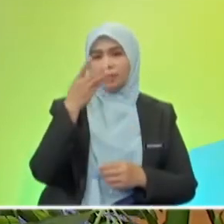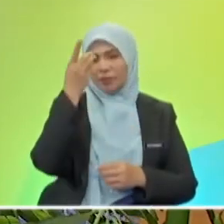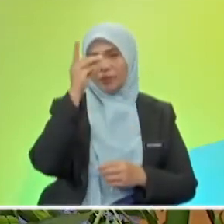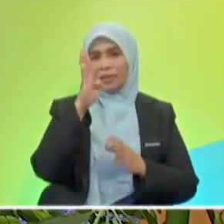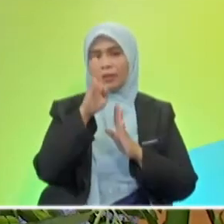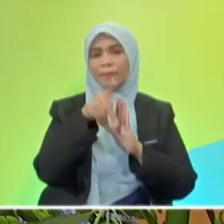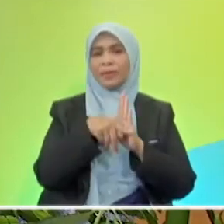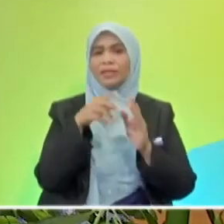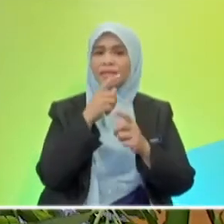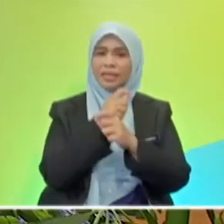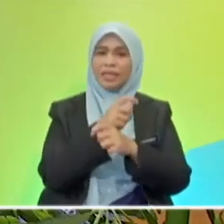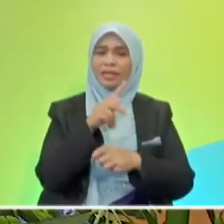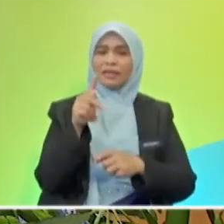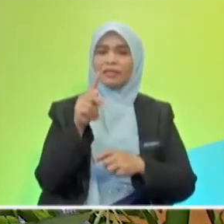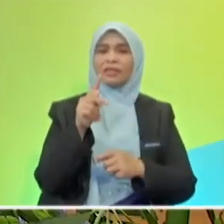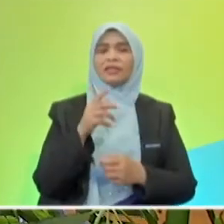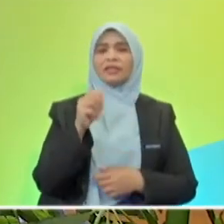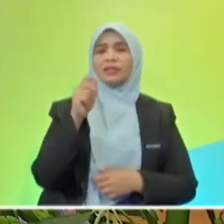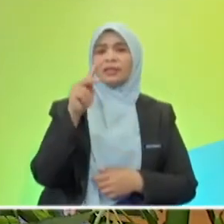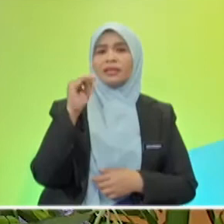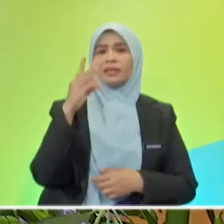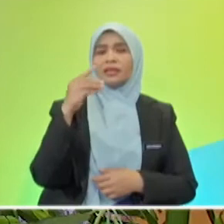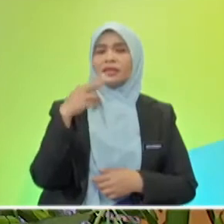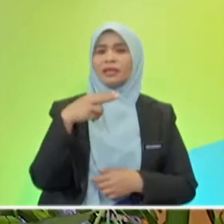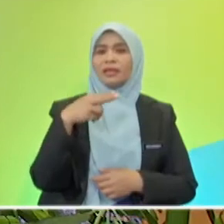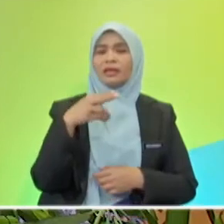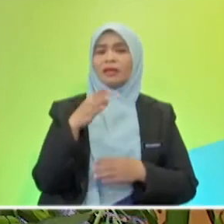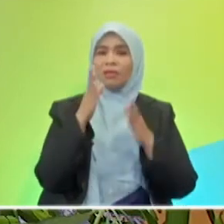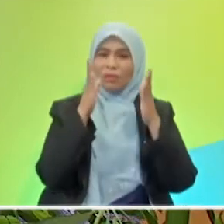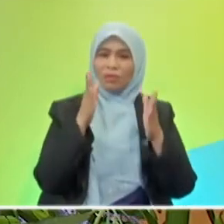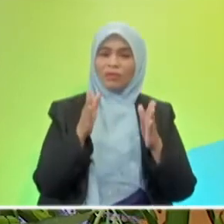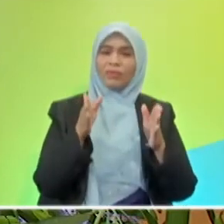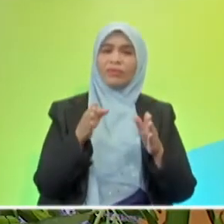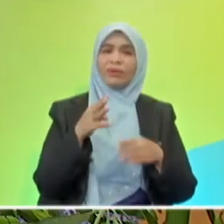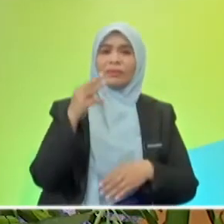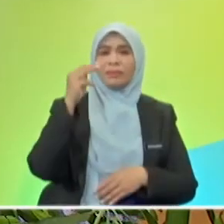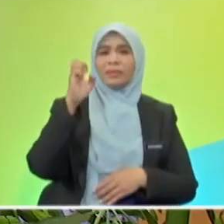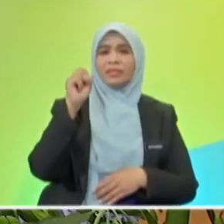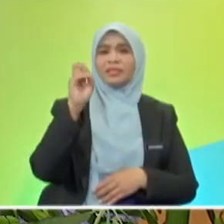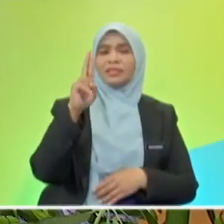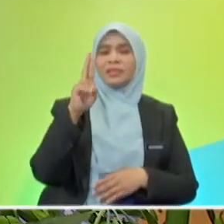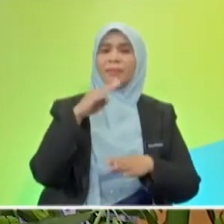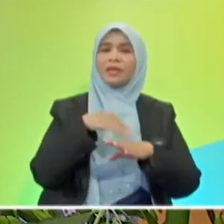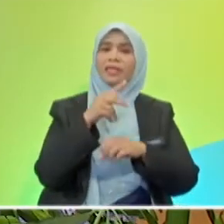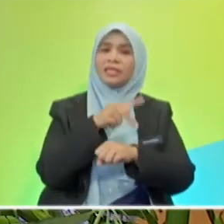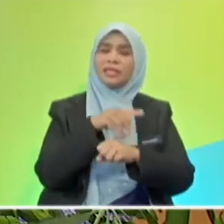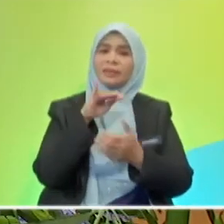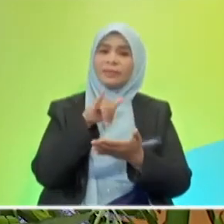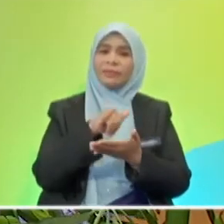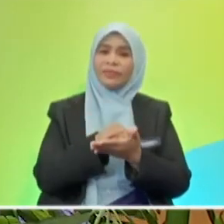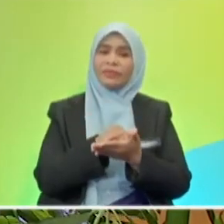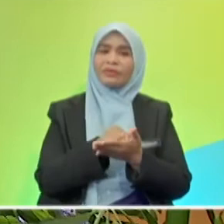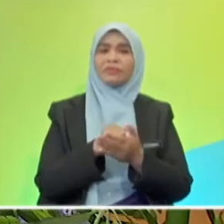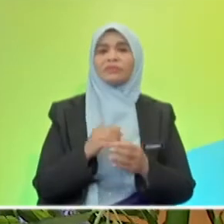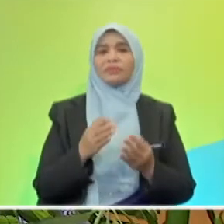mempertahankan aqidah aqidah penduduk Mesir ketika itu Alhamdulillah anak-anak murid semua dapat keluar kembali